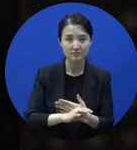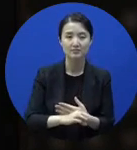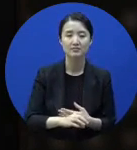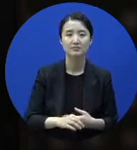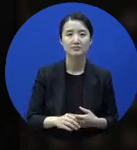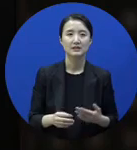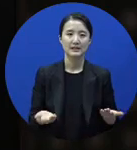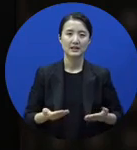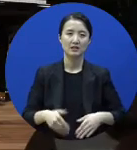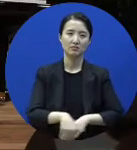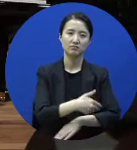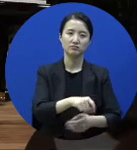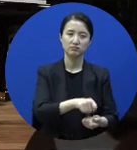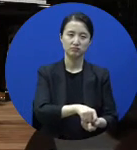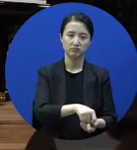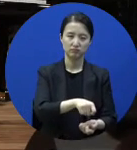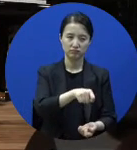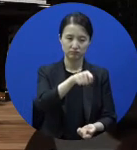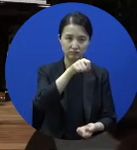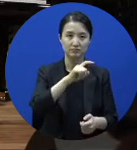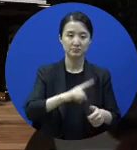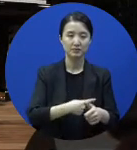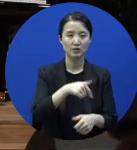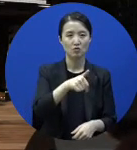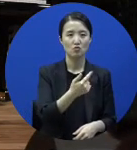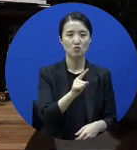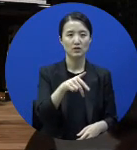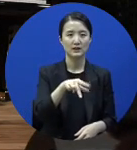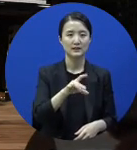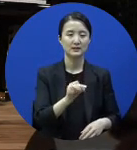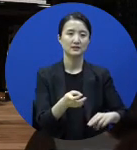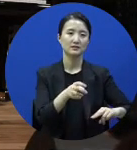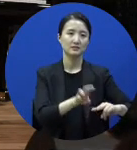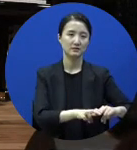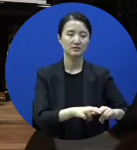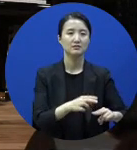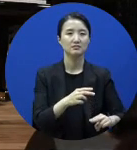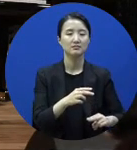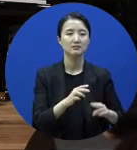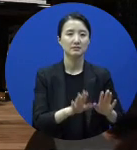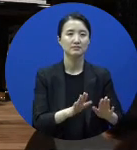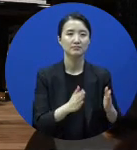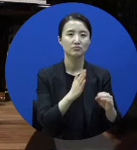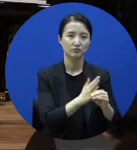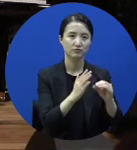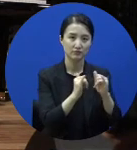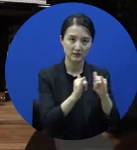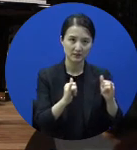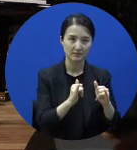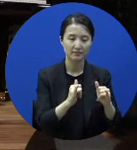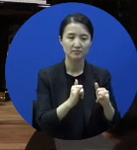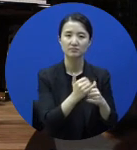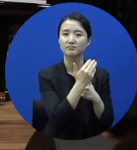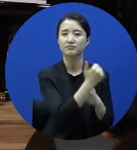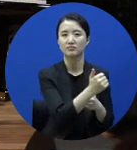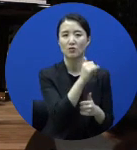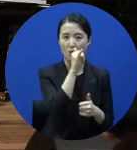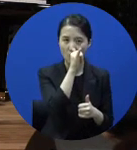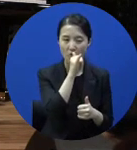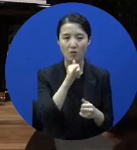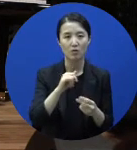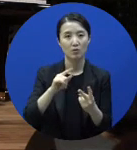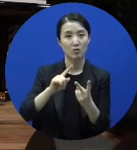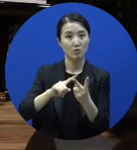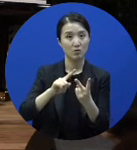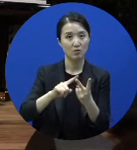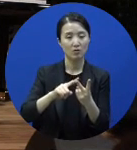따라 좀 다르겠지만 그 정도 오랫동안 다니신 분들이라 거의 한 10년 차 이상이 된 분들이 있고요. 두 번째는 직무가 좀 달라요. 직무는